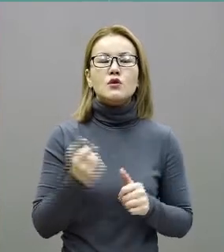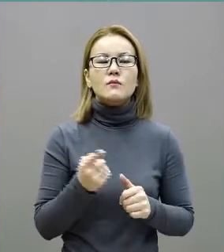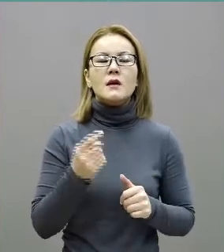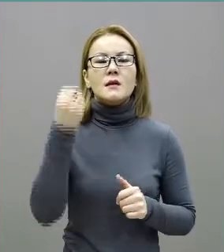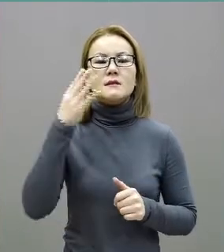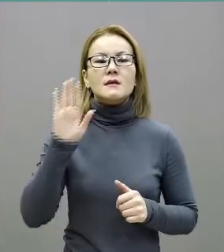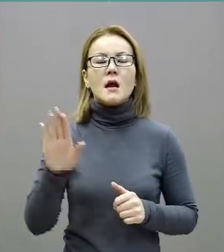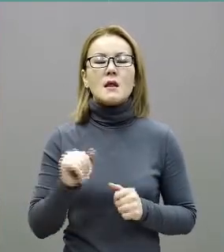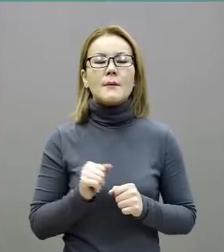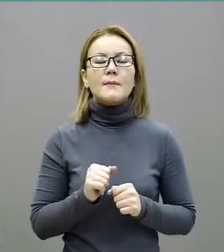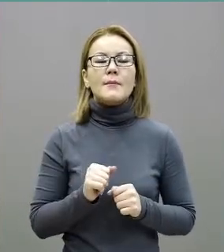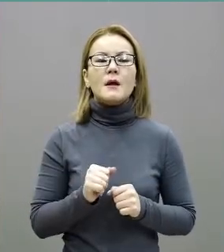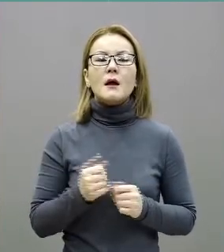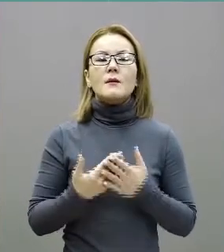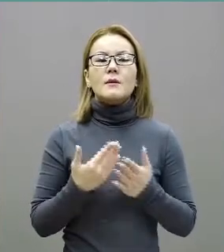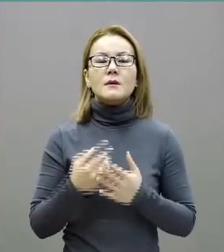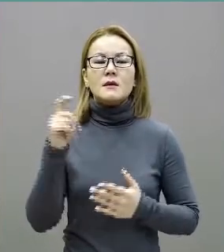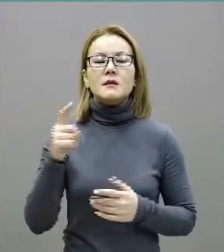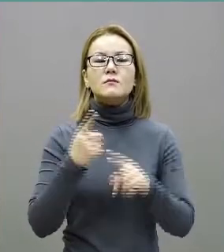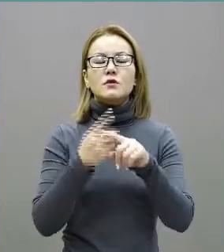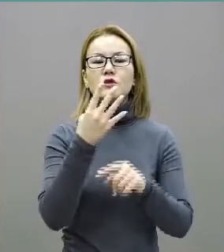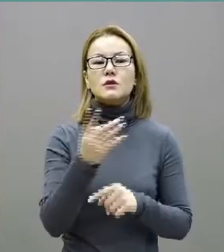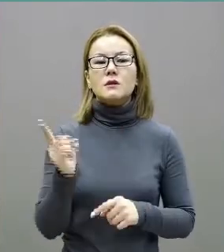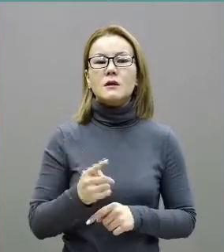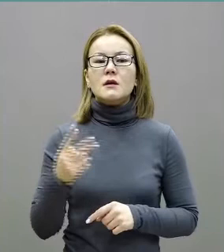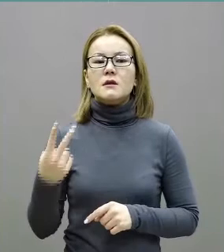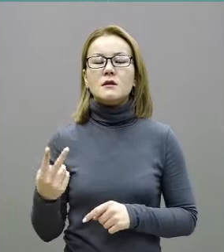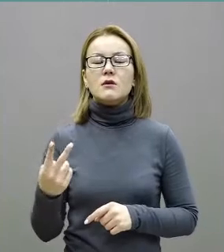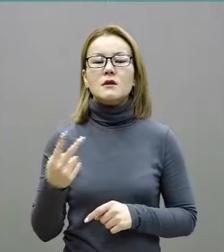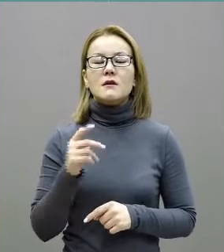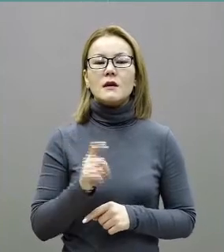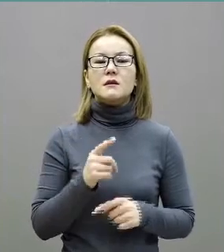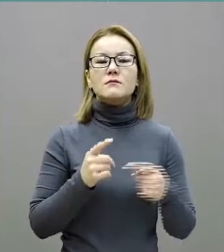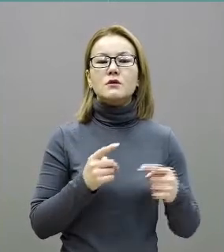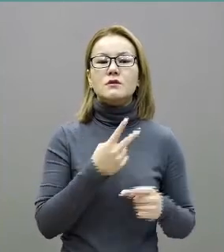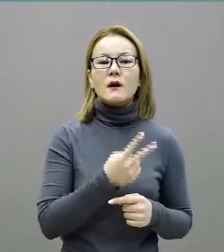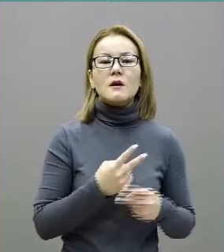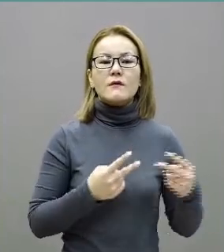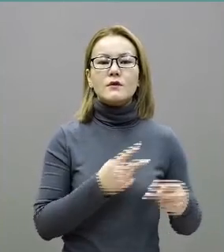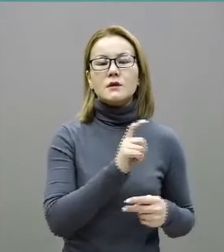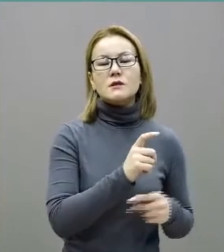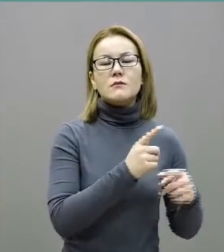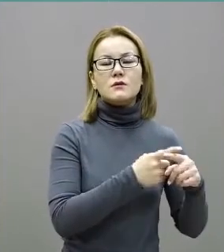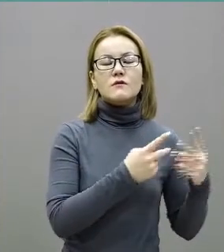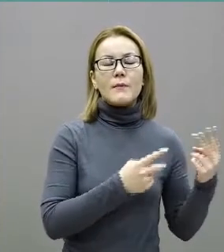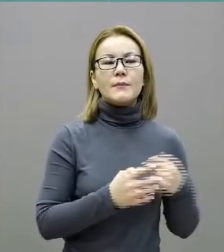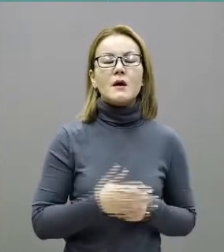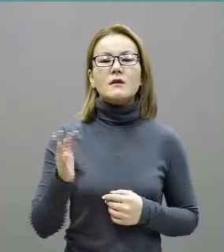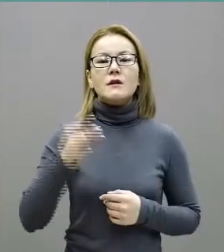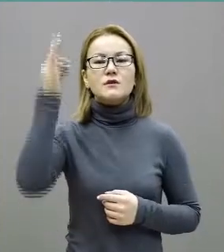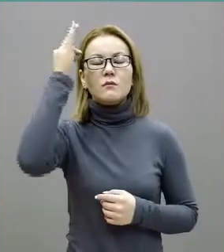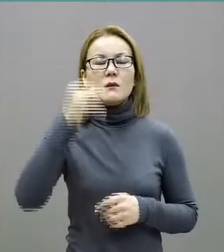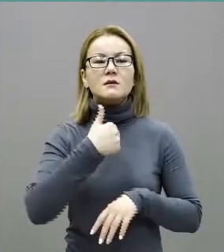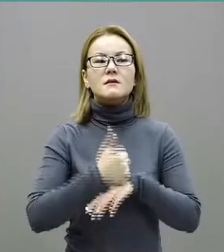например x + 4 деленное на 2 x минус 1 равно икс плюс 2 давайте вспомним